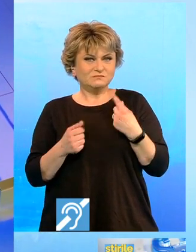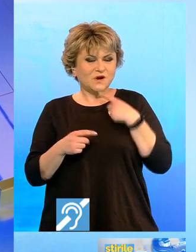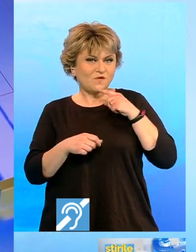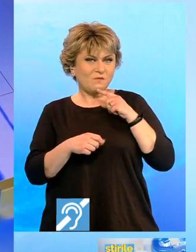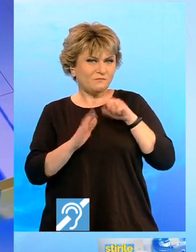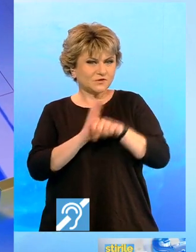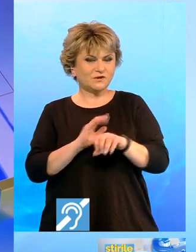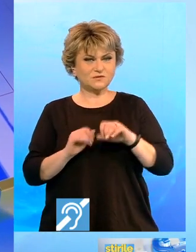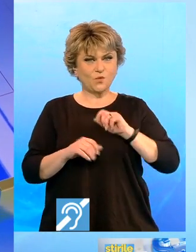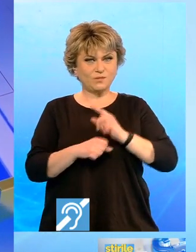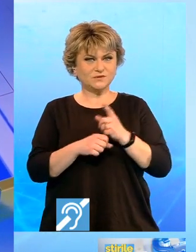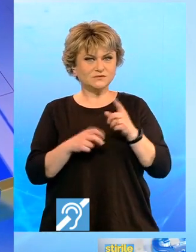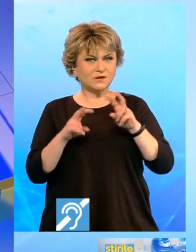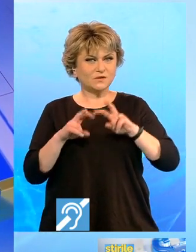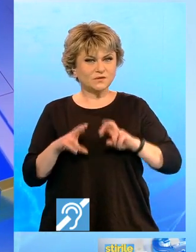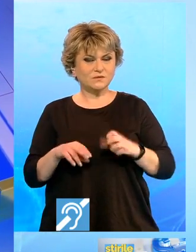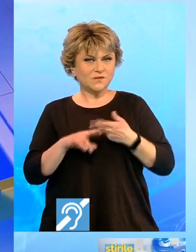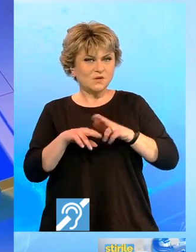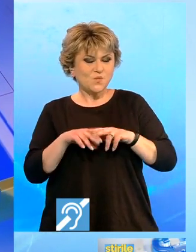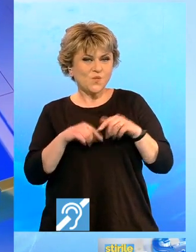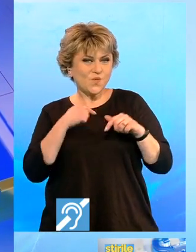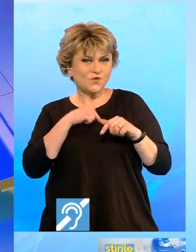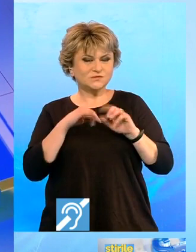obligă să căutăm mai adânc în noi și să